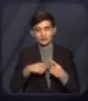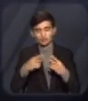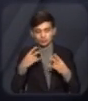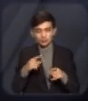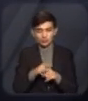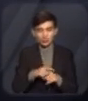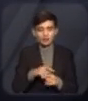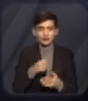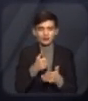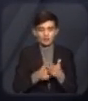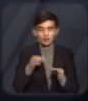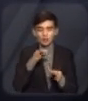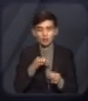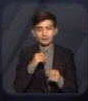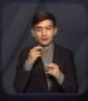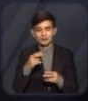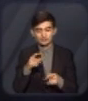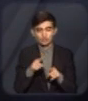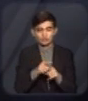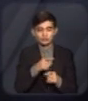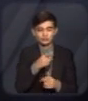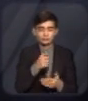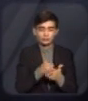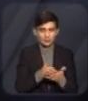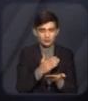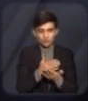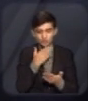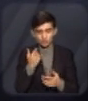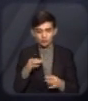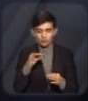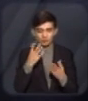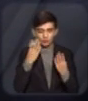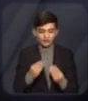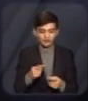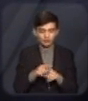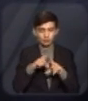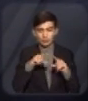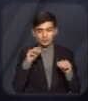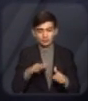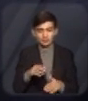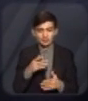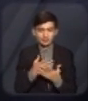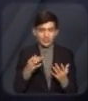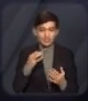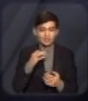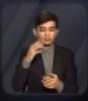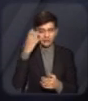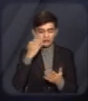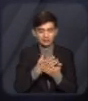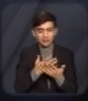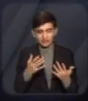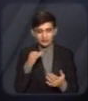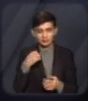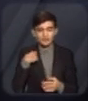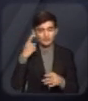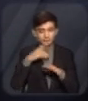оценке текущей оценки это формате вно и оценивание на сегодняшний день есть разные мнения на сегодня мы рассматриваем воле